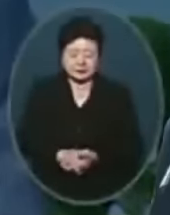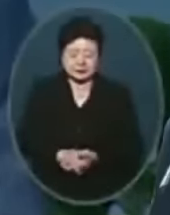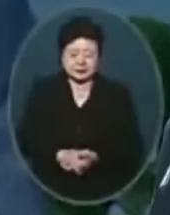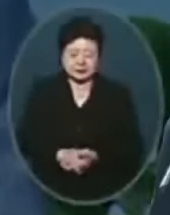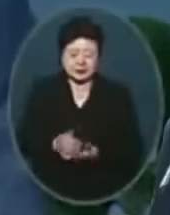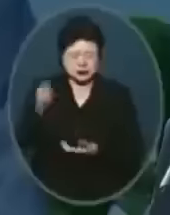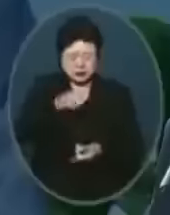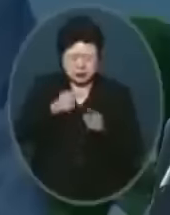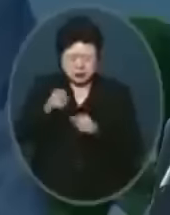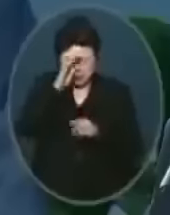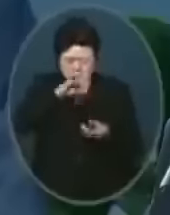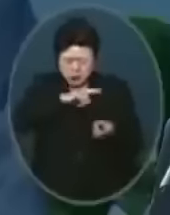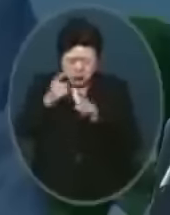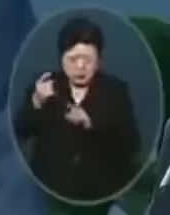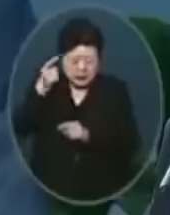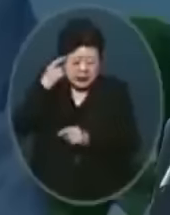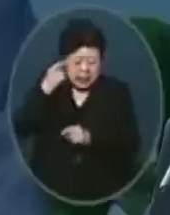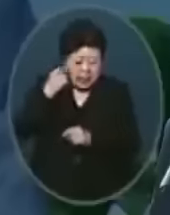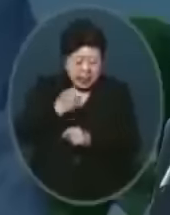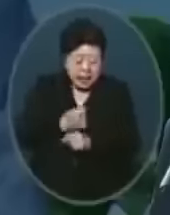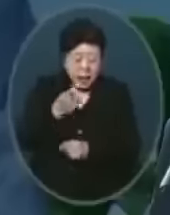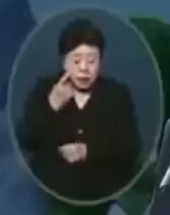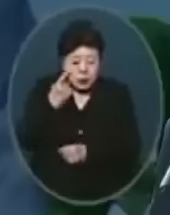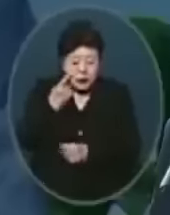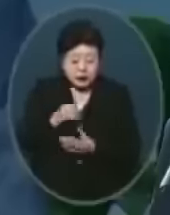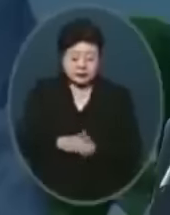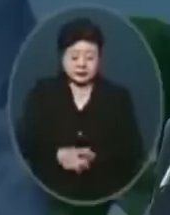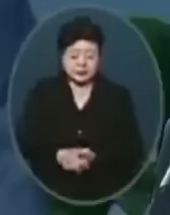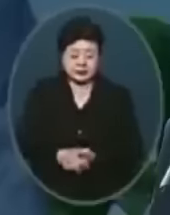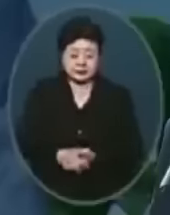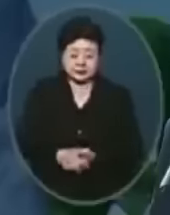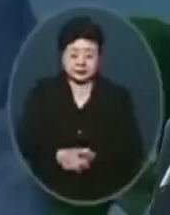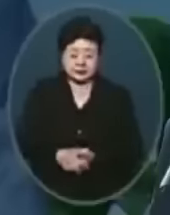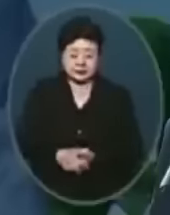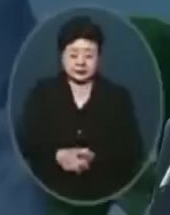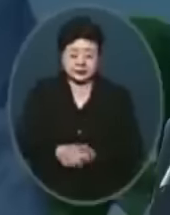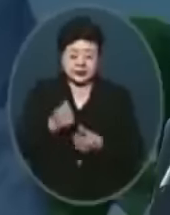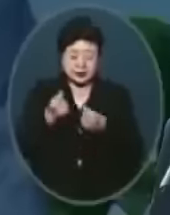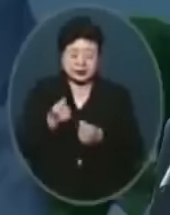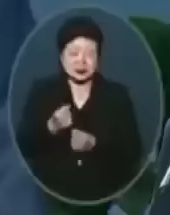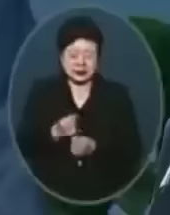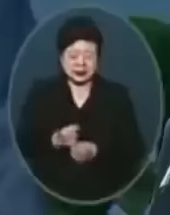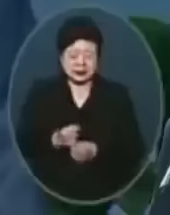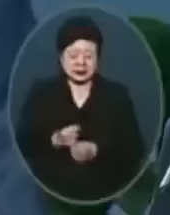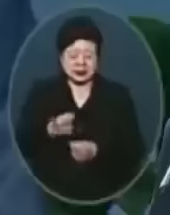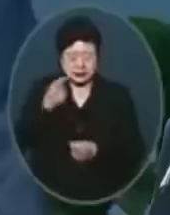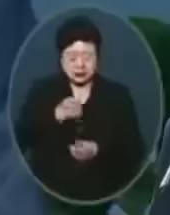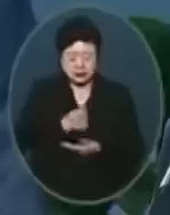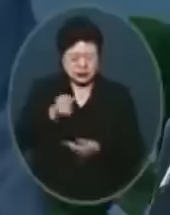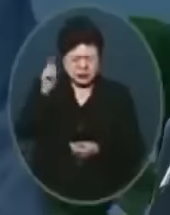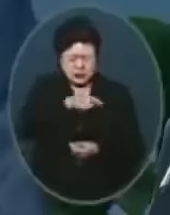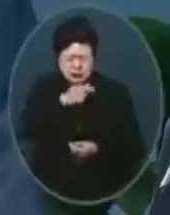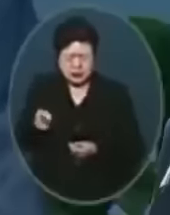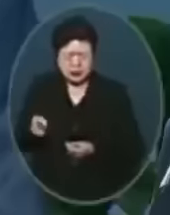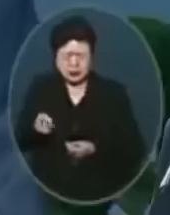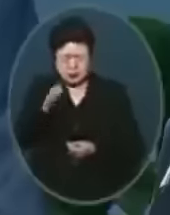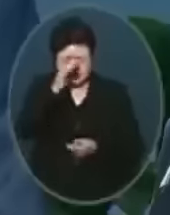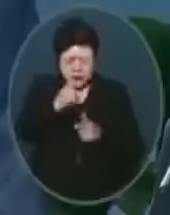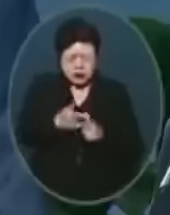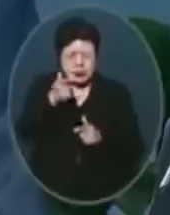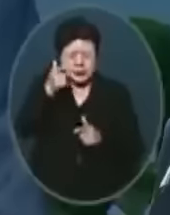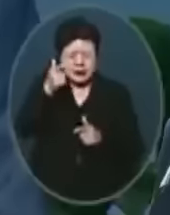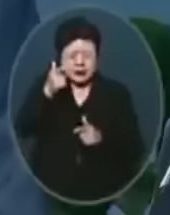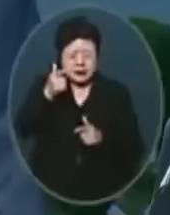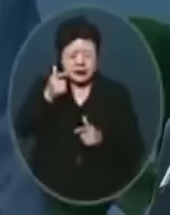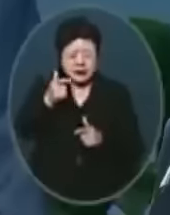제가 채찍의 마지막으로 나음을 얻었다고 생각을 바꾸십시오. 병자라는 생각이 아니라 채찍의 마지막으로